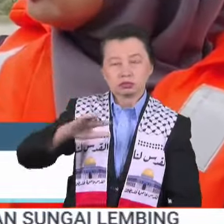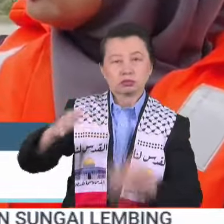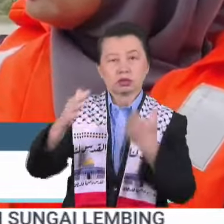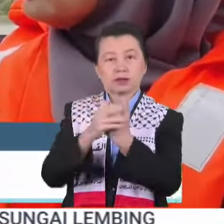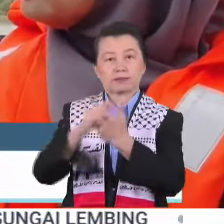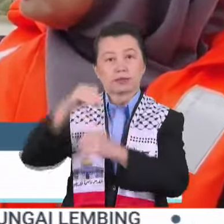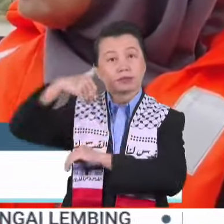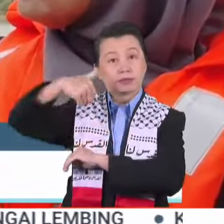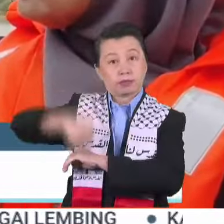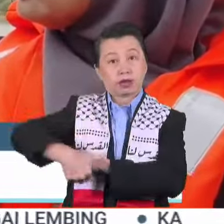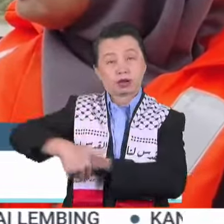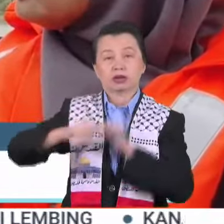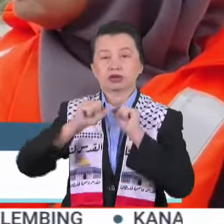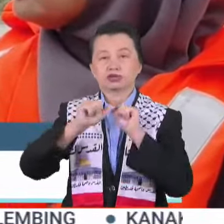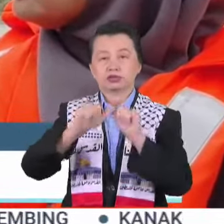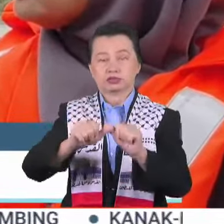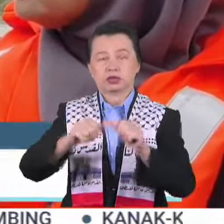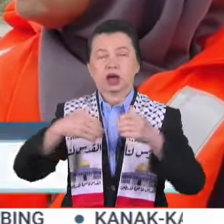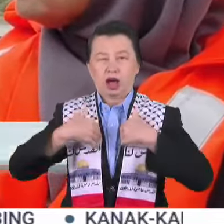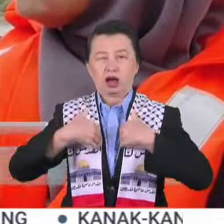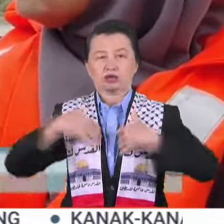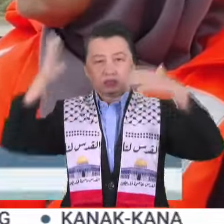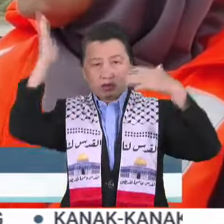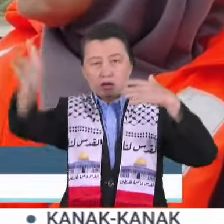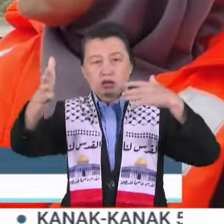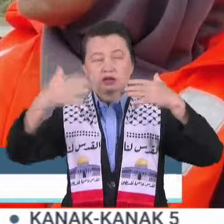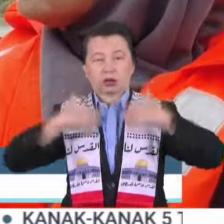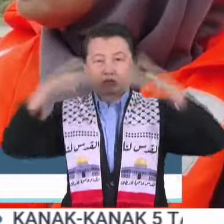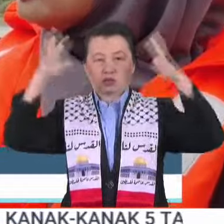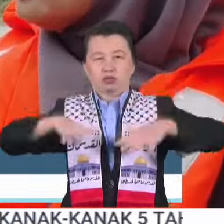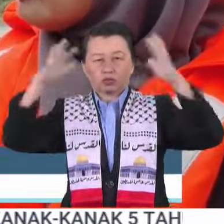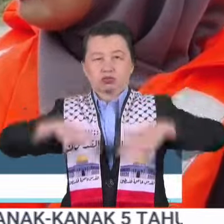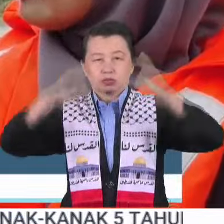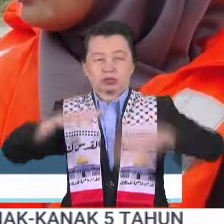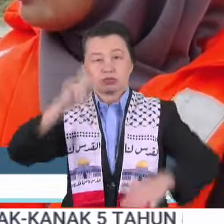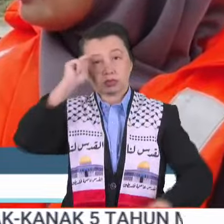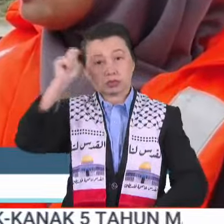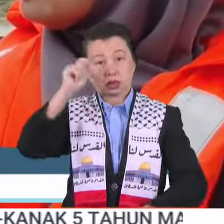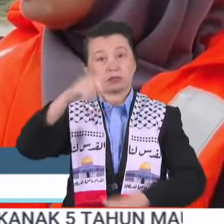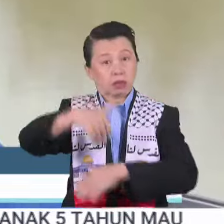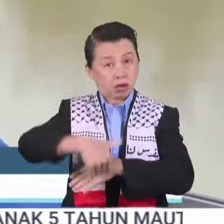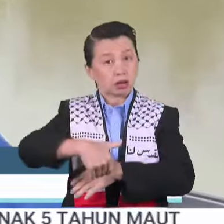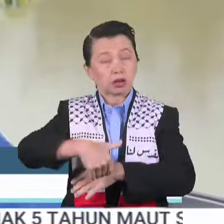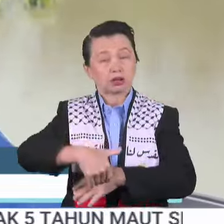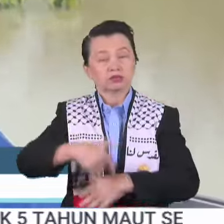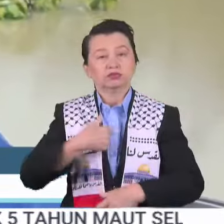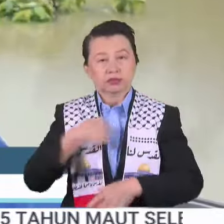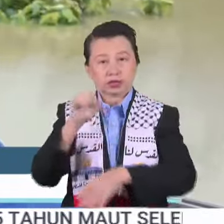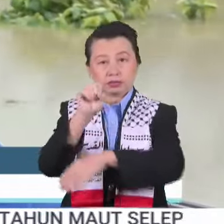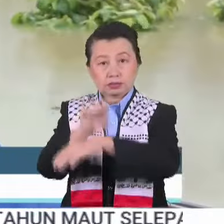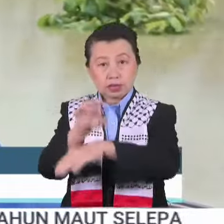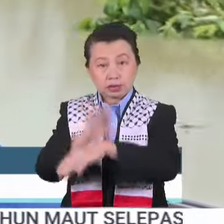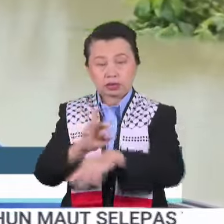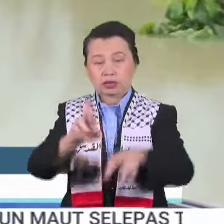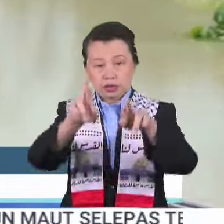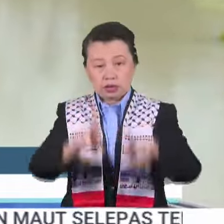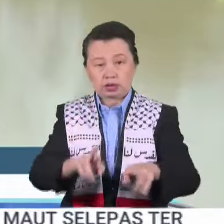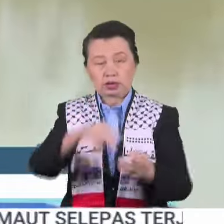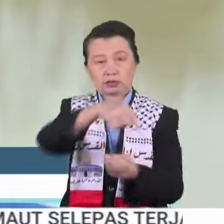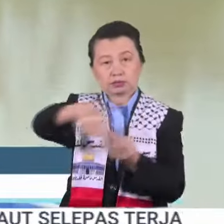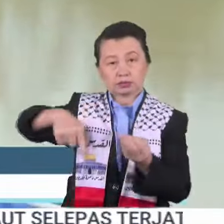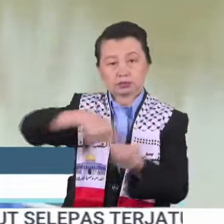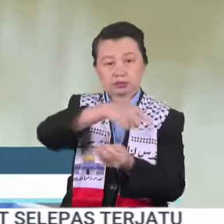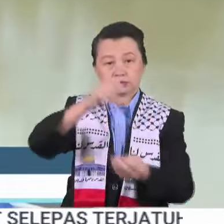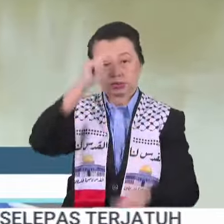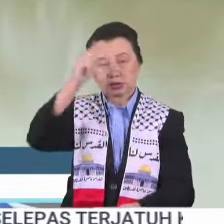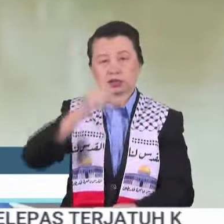nanti masih ada hujan lebat yang akan turun di negeri Terengganu lah. So saya menasihatkan penduduk-penduduk di sekitar